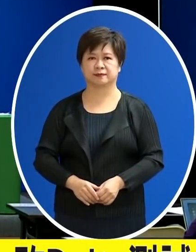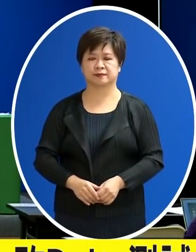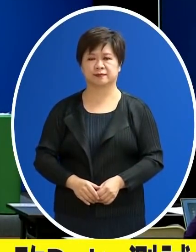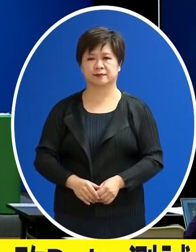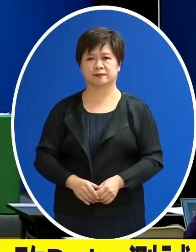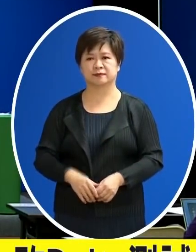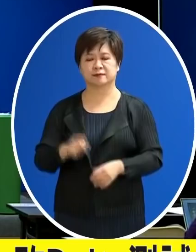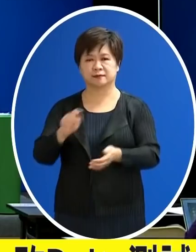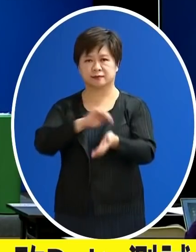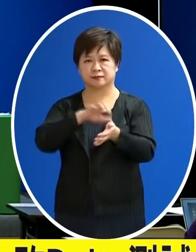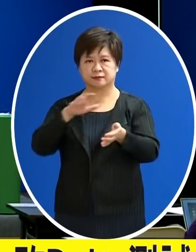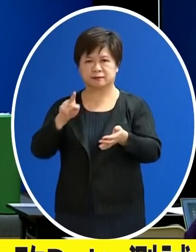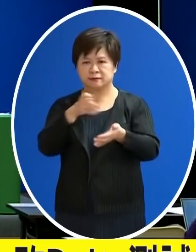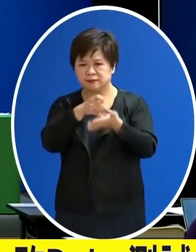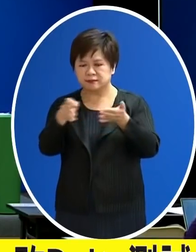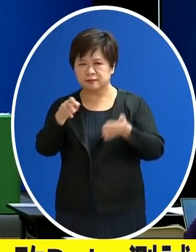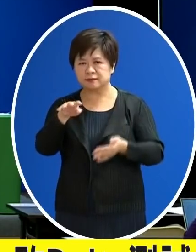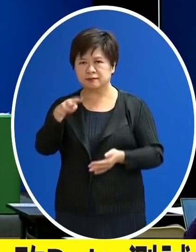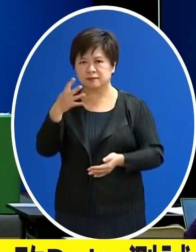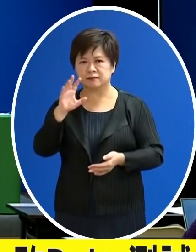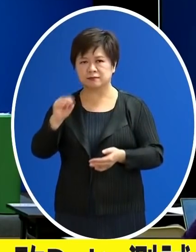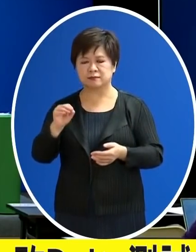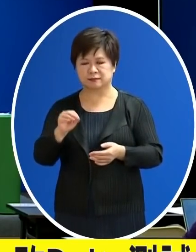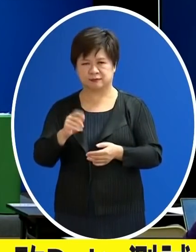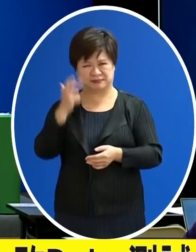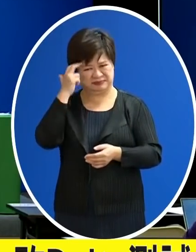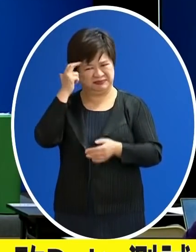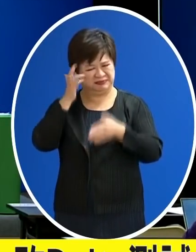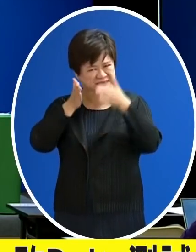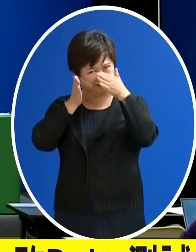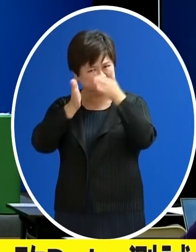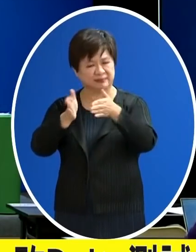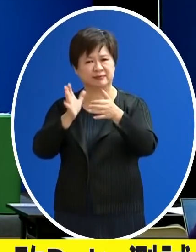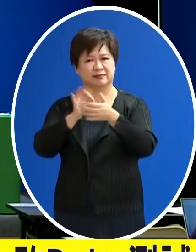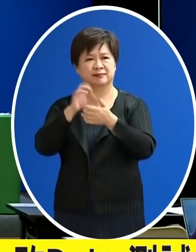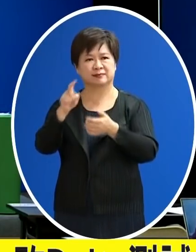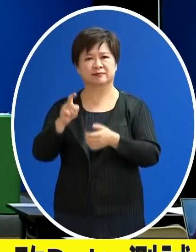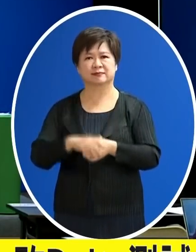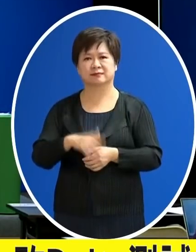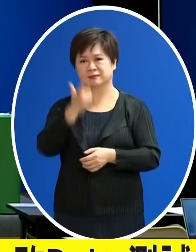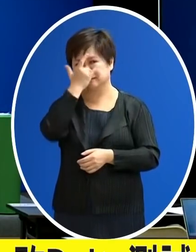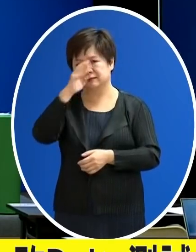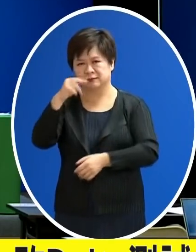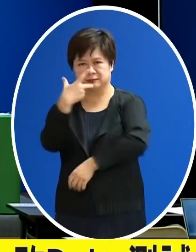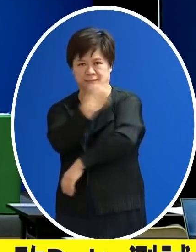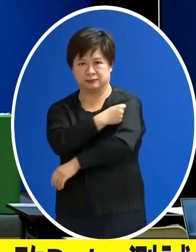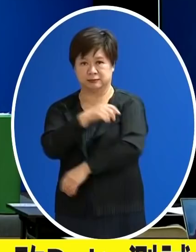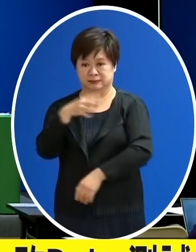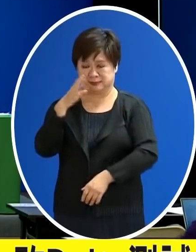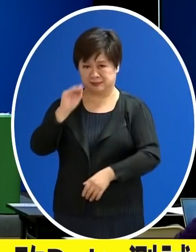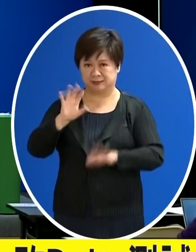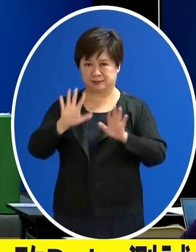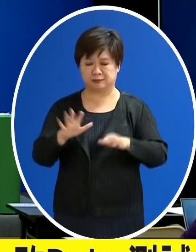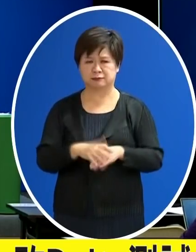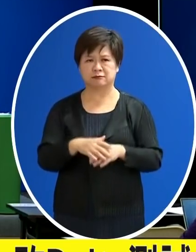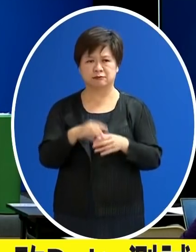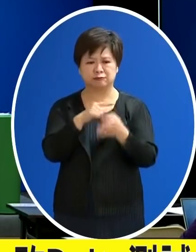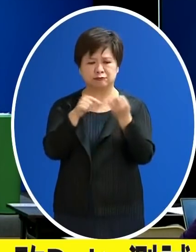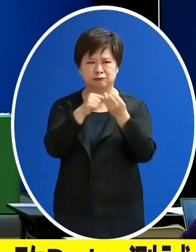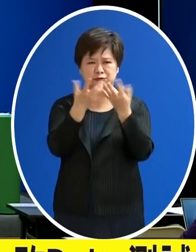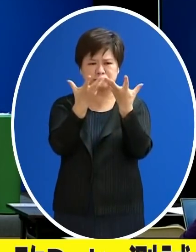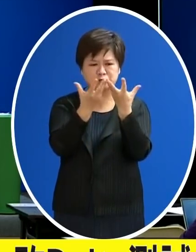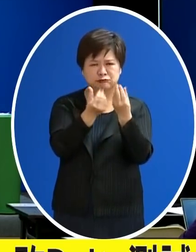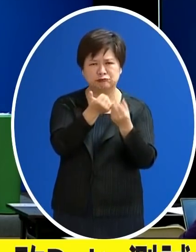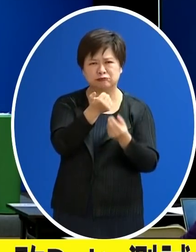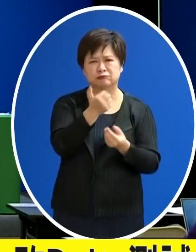台意愿登记里面还有400多万的人非莫德纳不打，那现在可以打到莫德纳第一剂的可能其实剩下几乎不到50到60万人，那